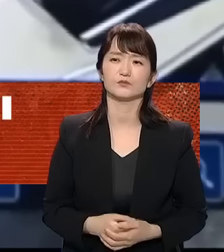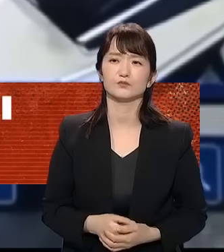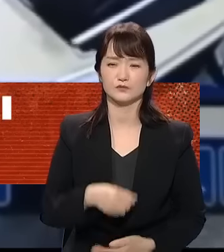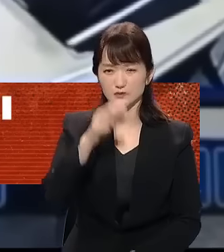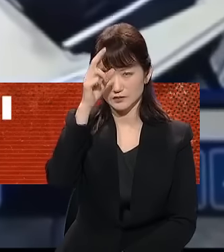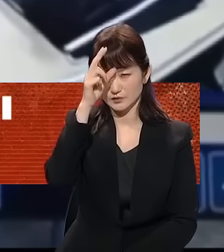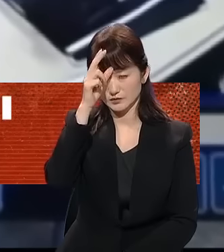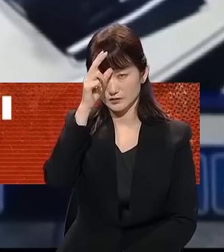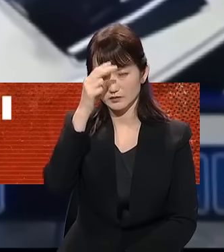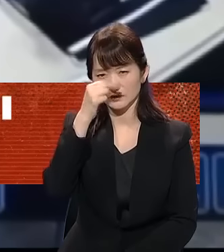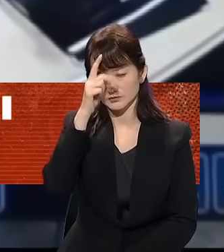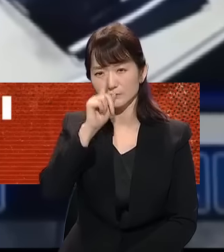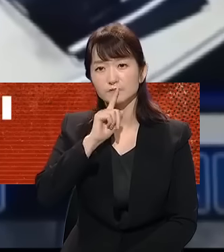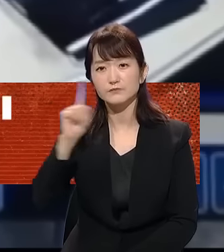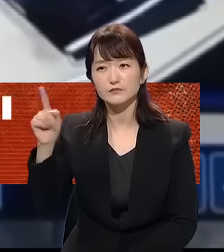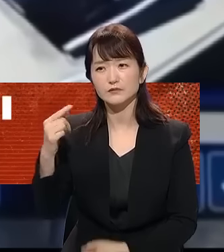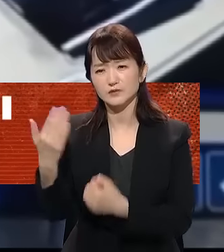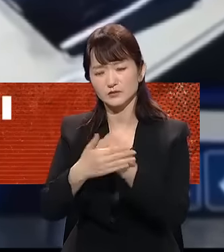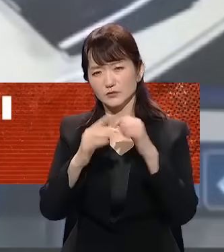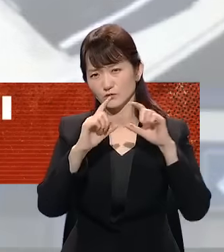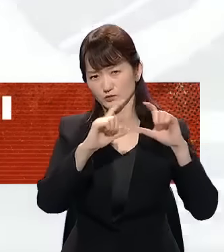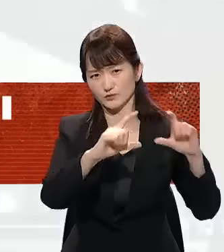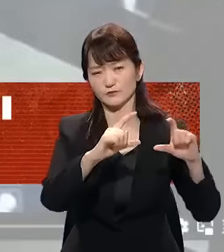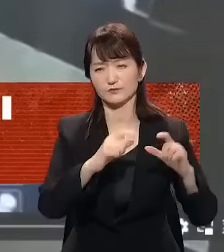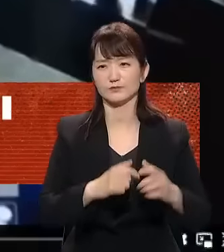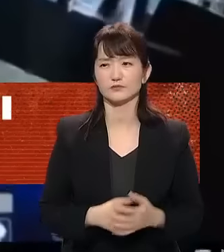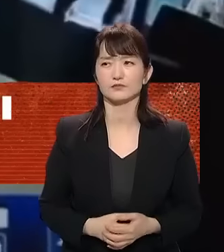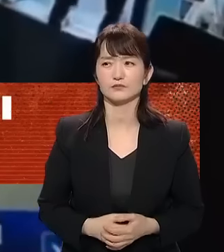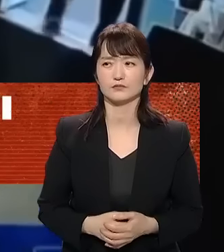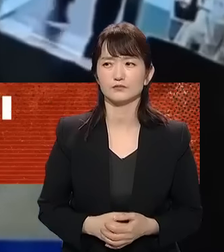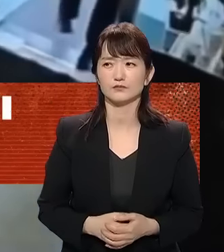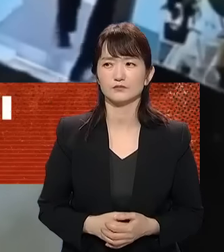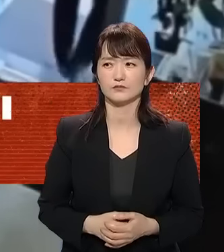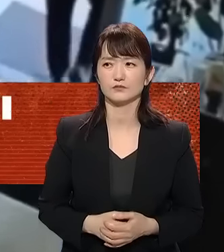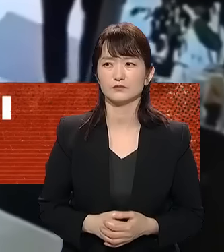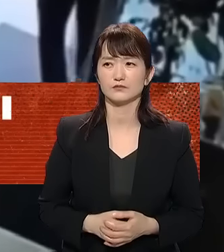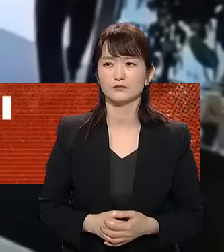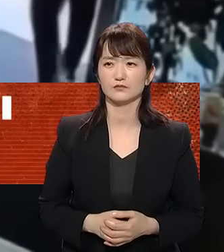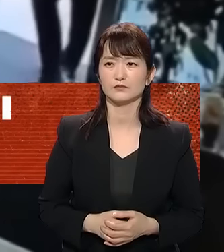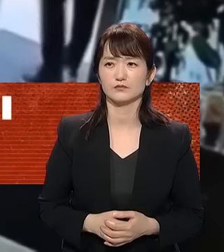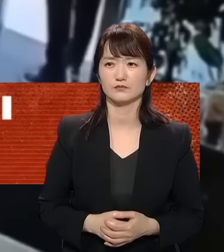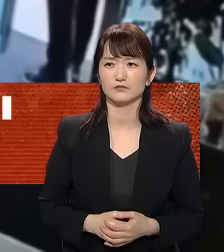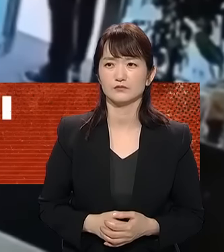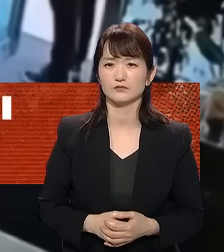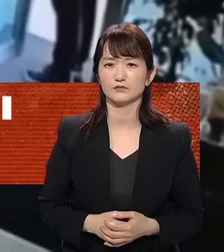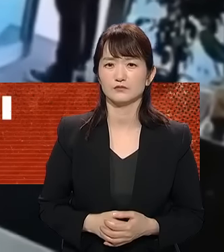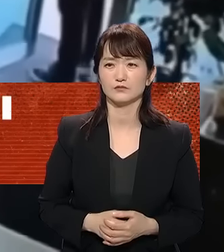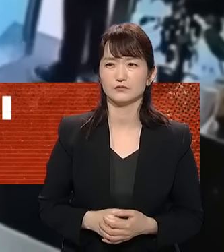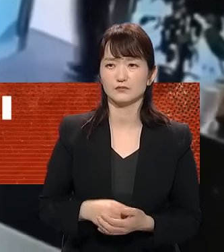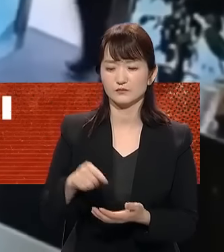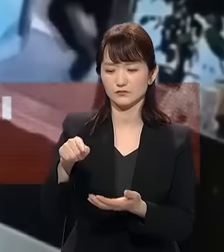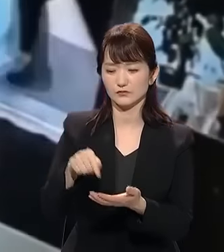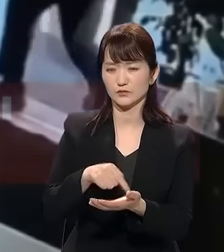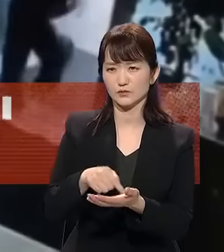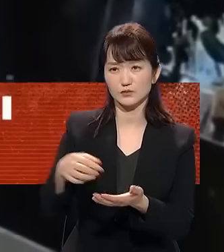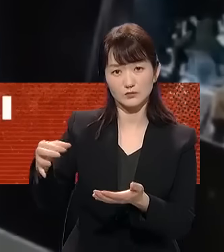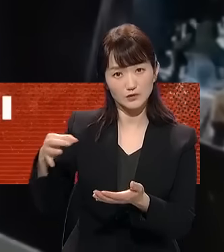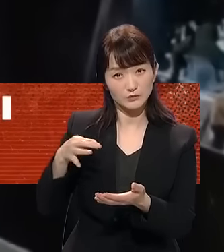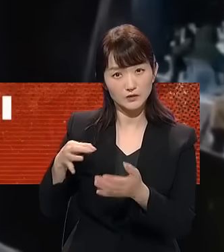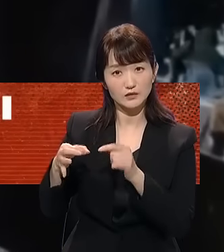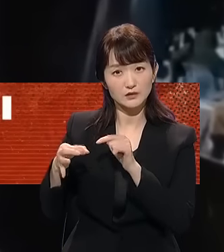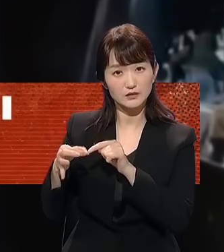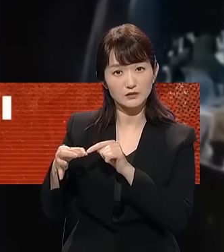기소가 됐는데 집행유예 나왔다고 그러고요. 좀 이렇게 이거 사고 어떤 손해배상 받아야 되는 거 아니냐라고